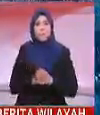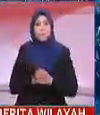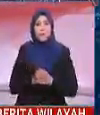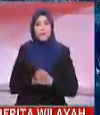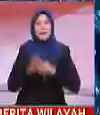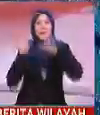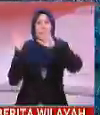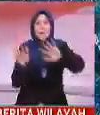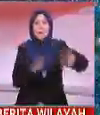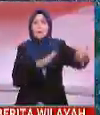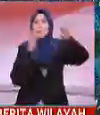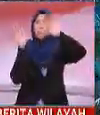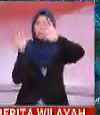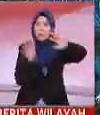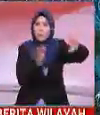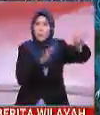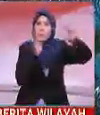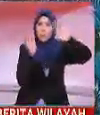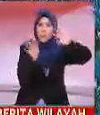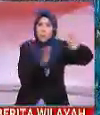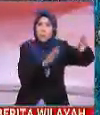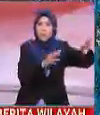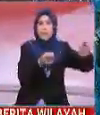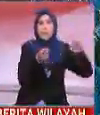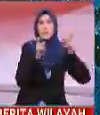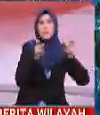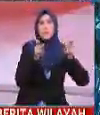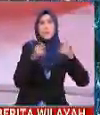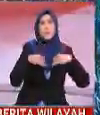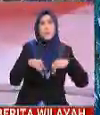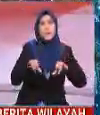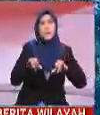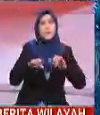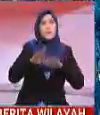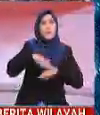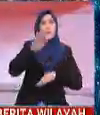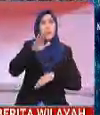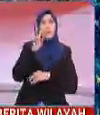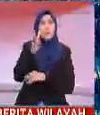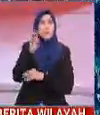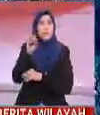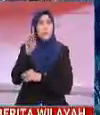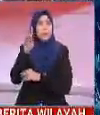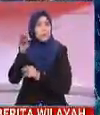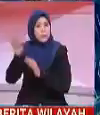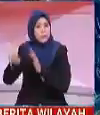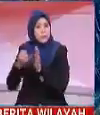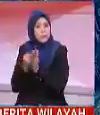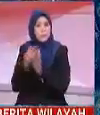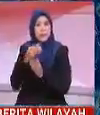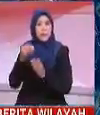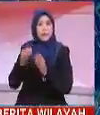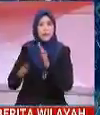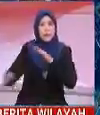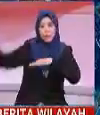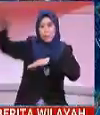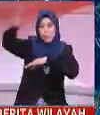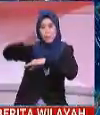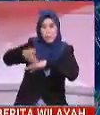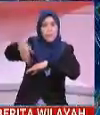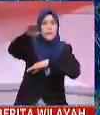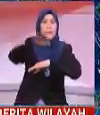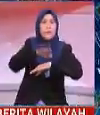keadaan angin masih lagi bertiup kencang dengan kelajuan masih lagi boleh melebihi 60 km/jam dan juga ketinggian ombak boleh